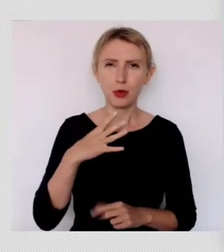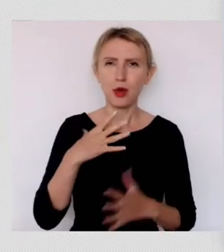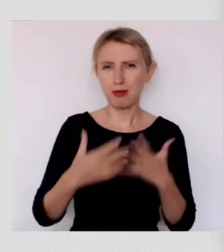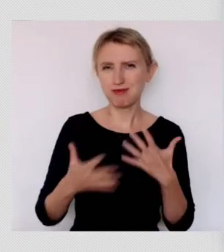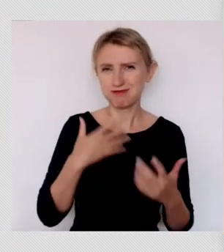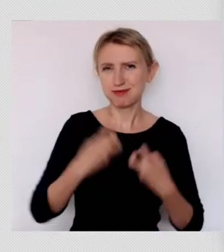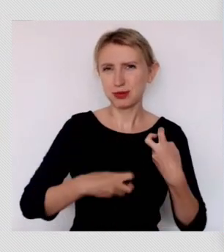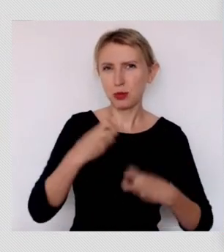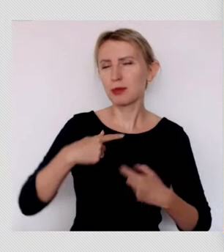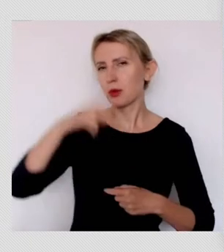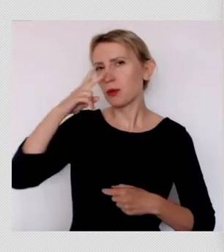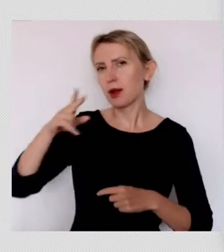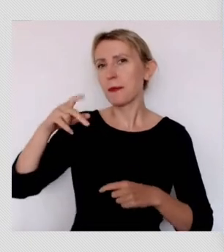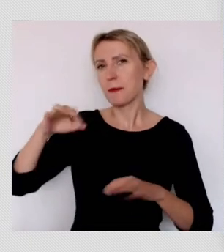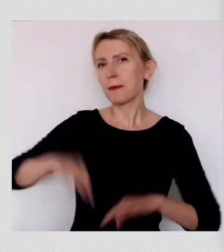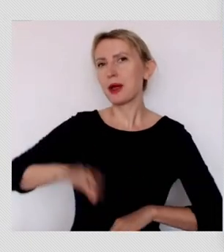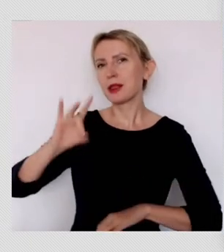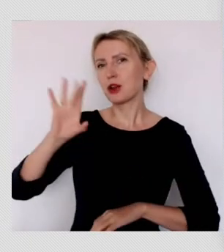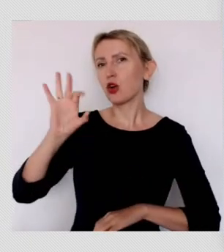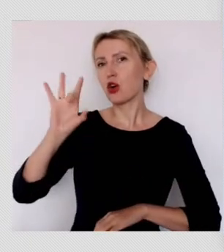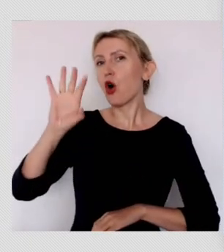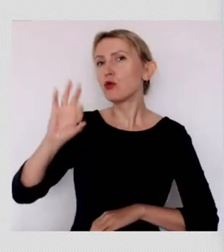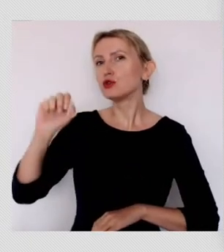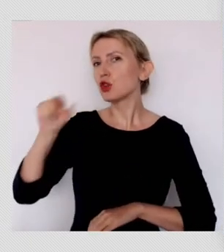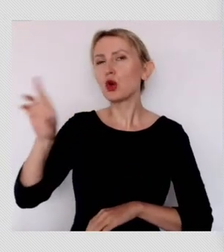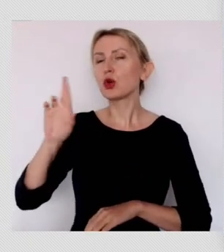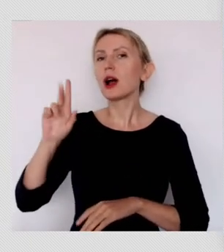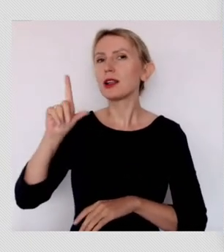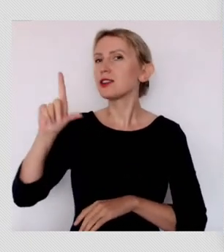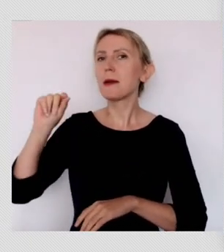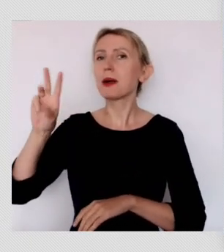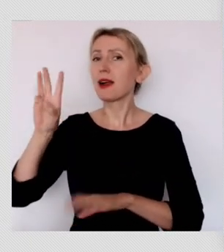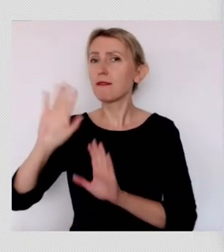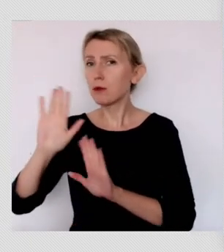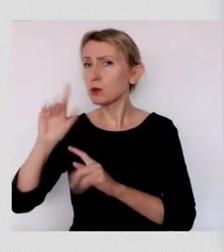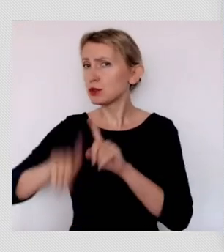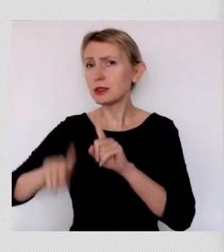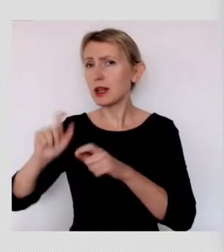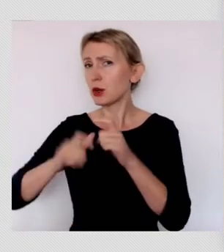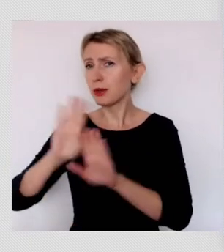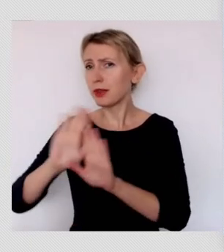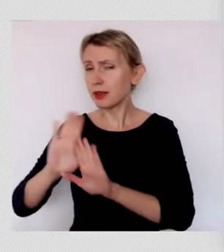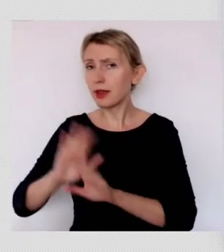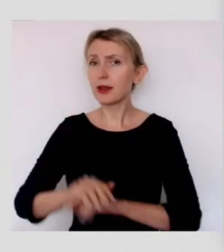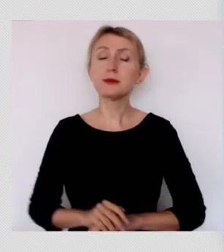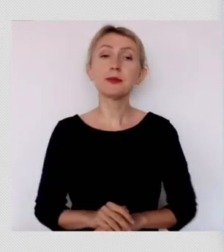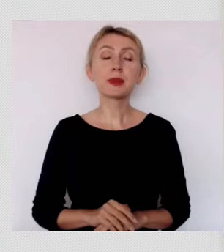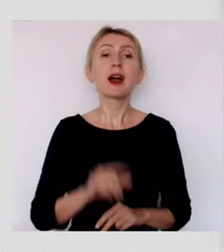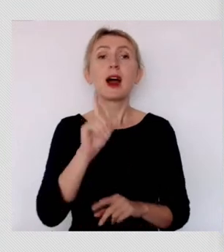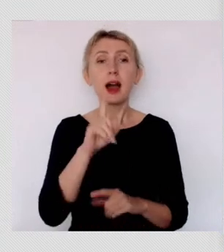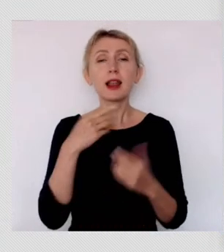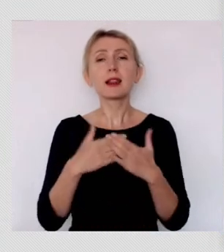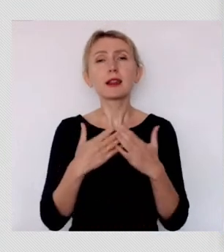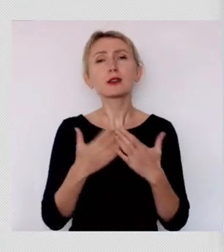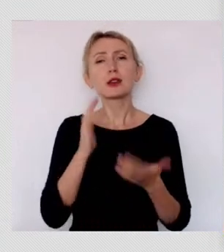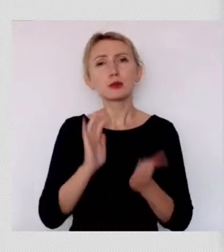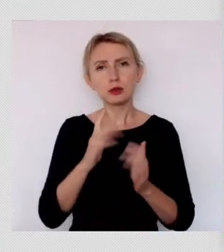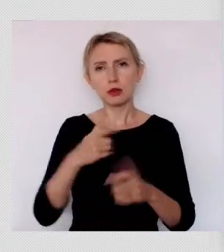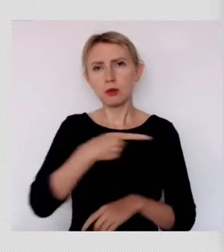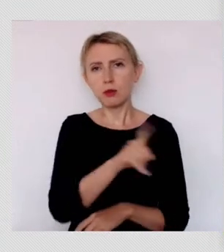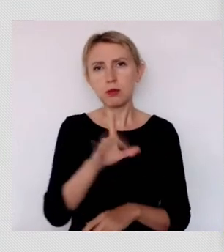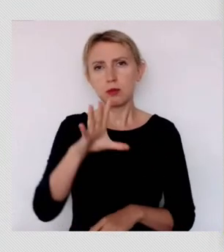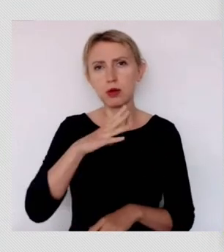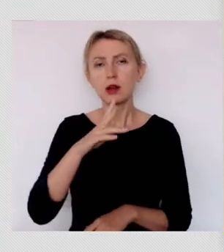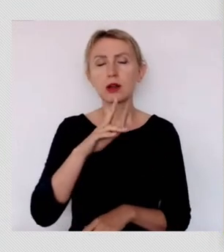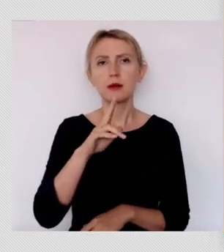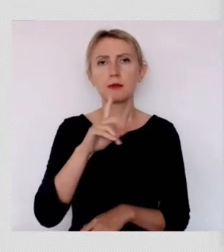doktora Gąsiora, ale to nie dlatego, że PKW źle to robi, znaczy dokładnie Krajowe Biuro Wyborcze, ale dlatego, że te mechanizmy, którymi dysponowało KBW,